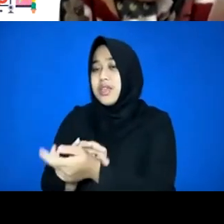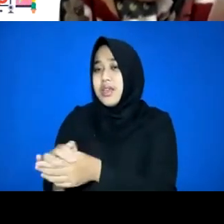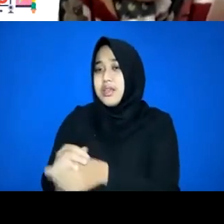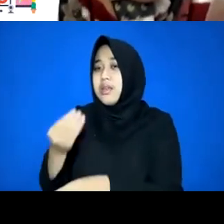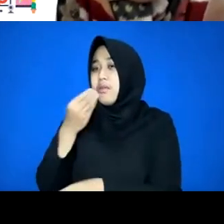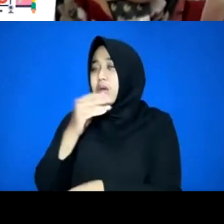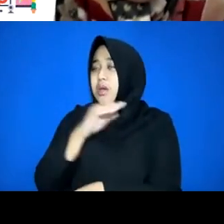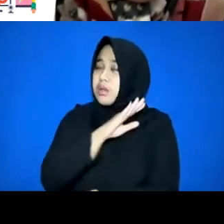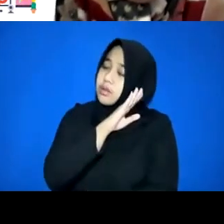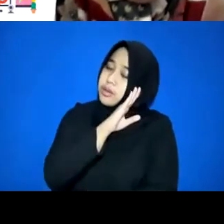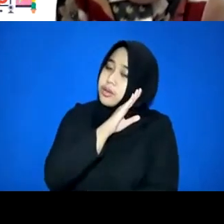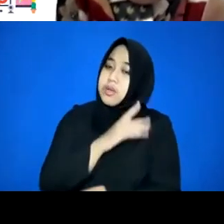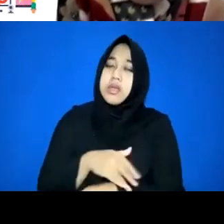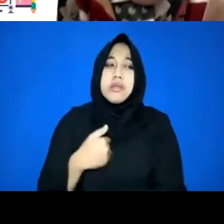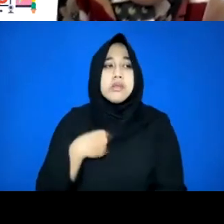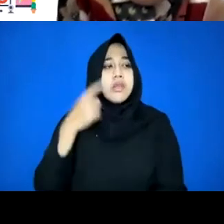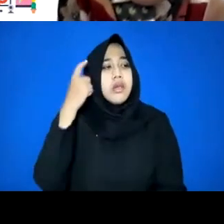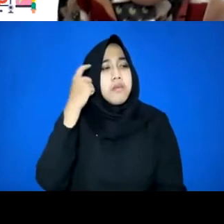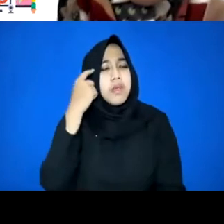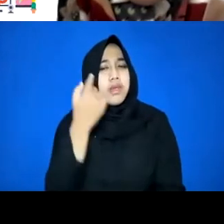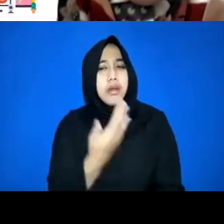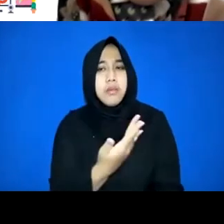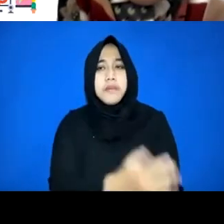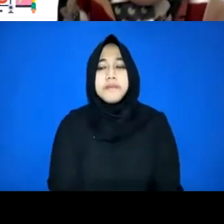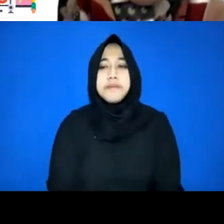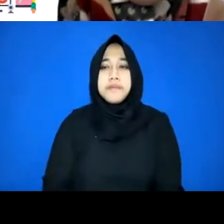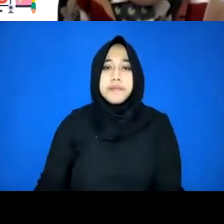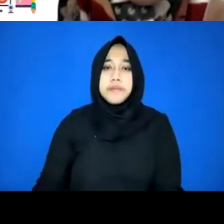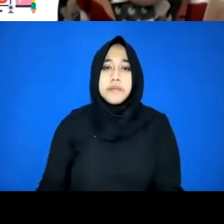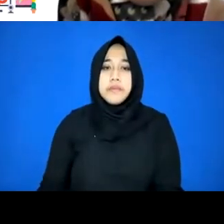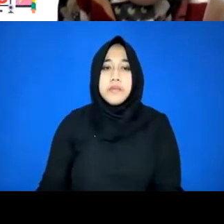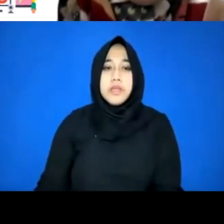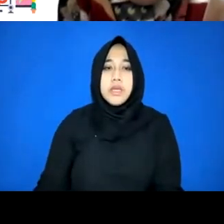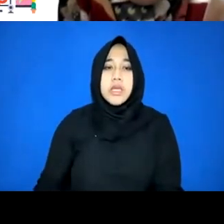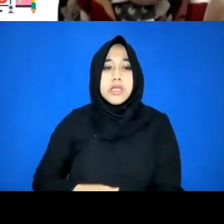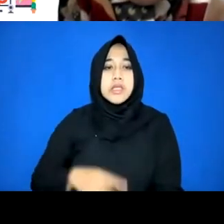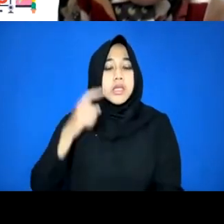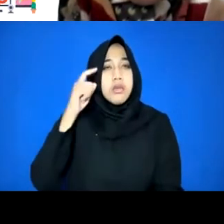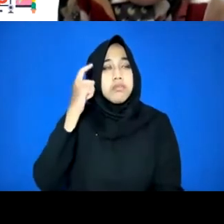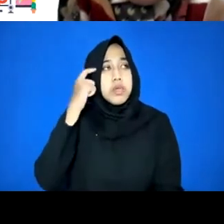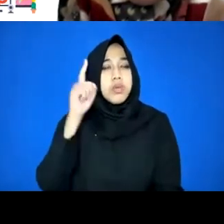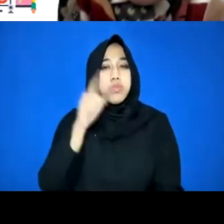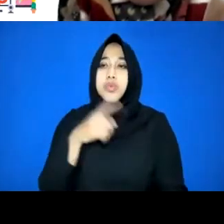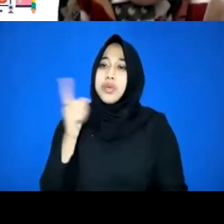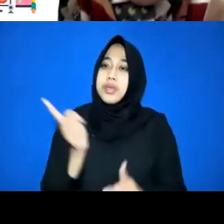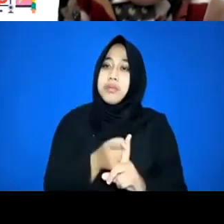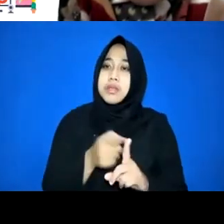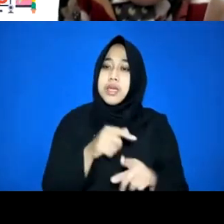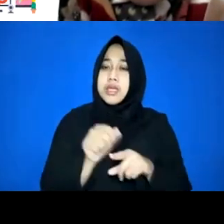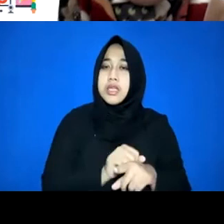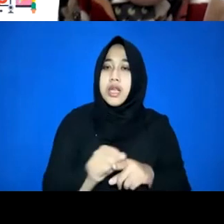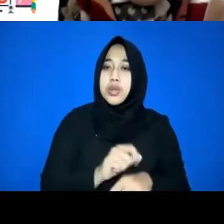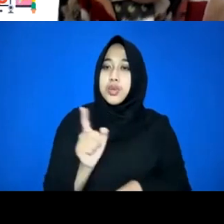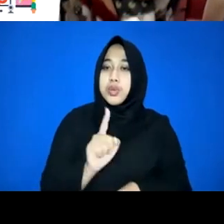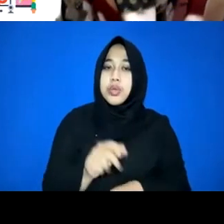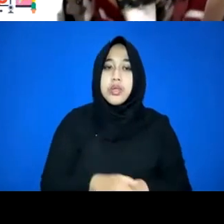mungkin jawabannya adalah saya kira tetap harus dilatih, dipaksa. Kemudian saya kira dengan